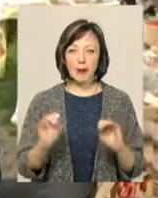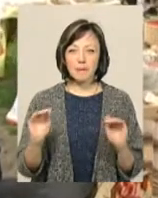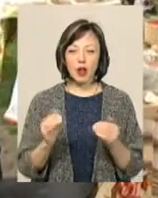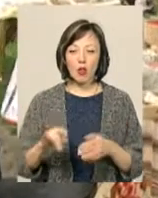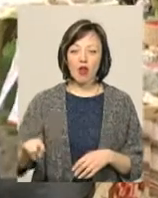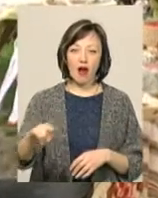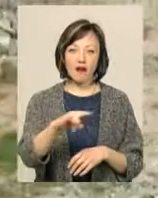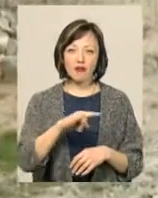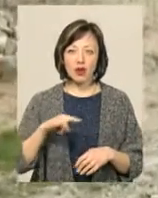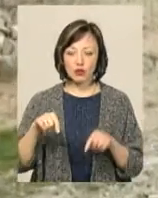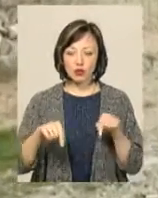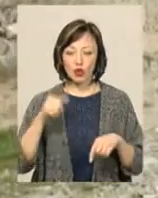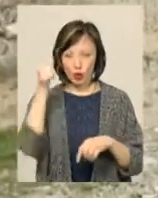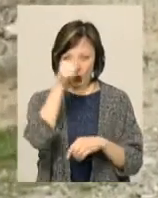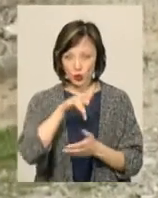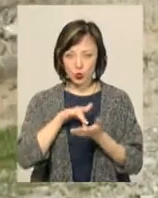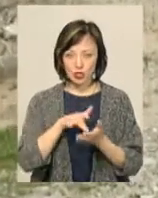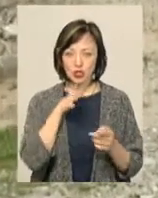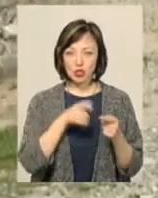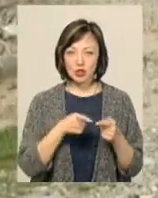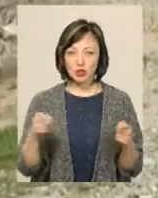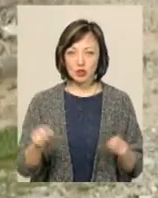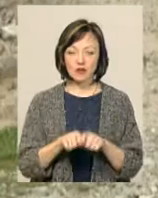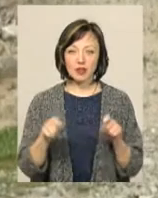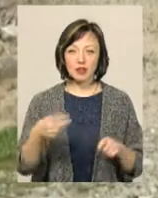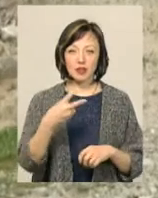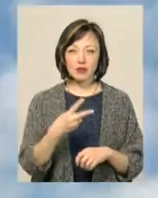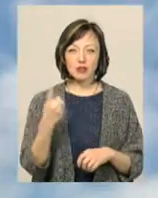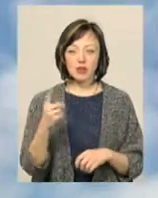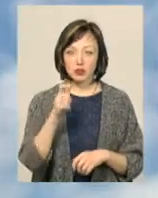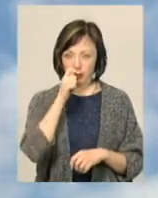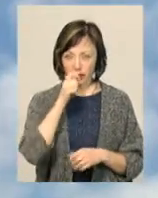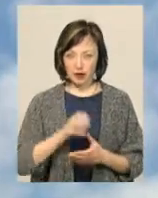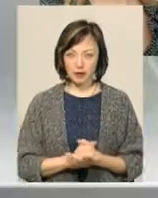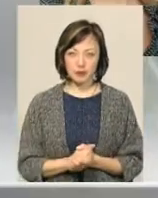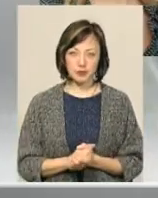авіації. Цьогорічний туристичний сезон у місті Нацсмотрича відкриють 21 квітня.